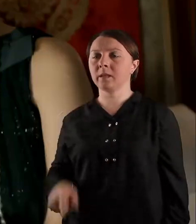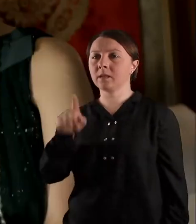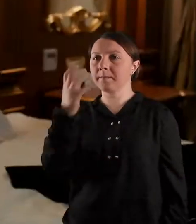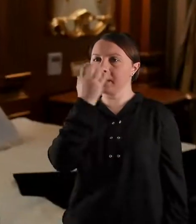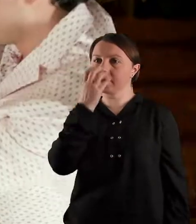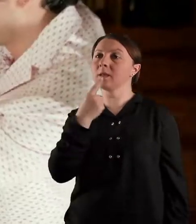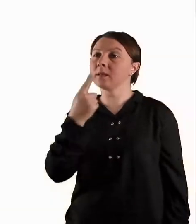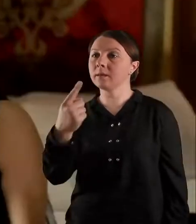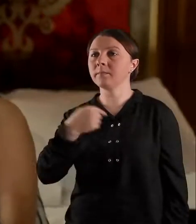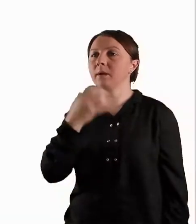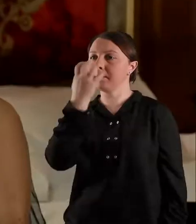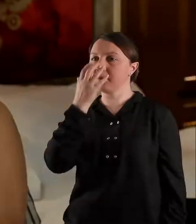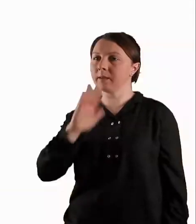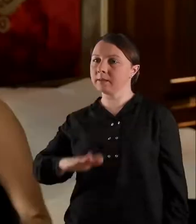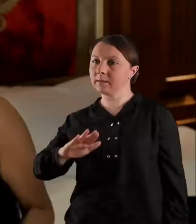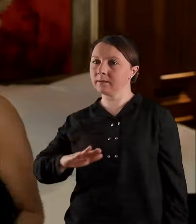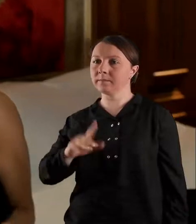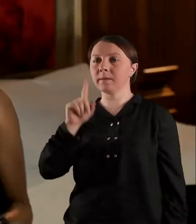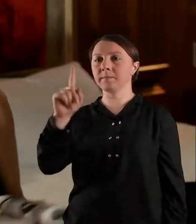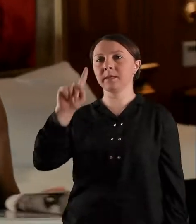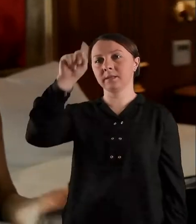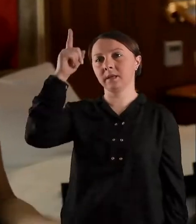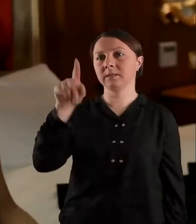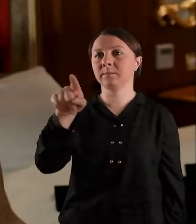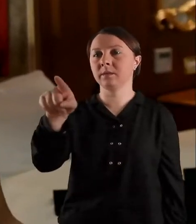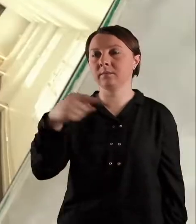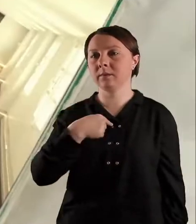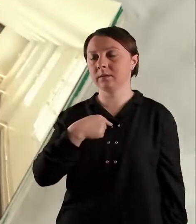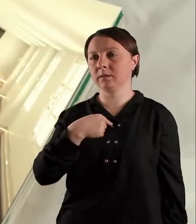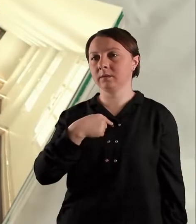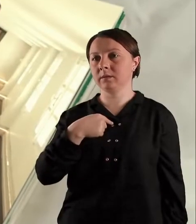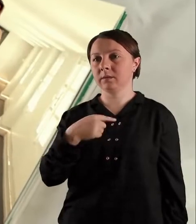Sen bekle de ben beklerim, bir tek bana